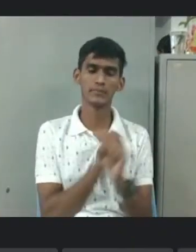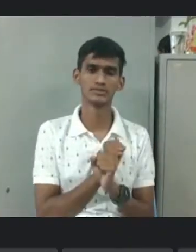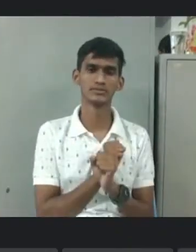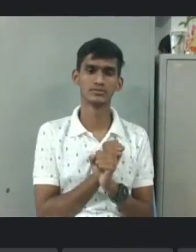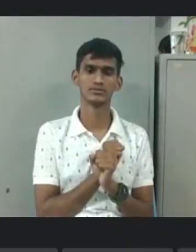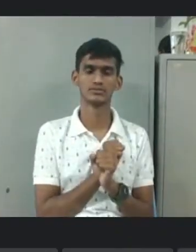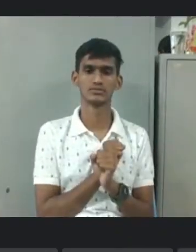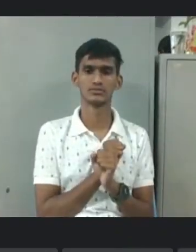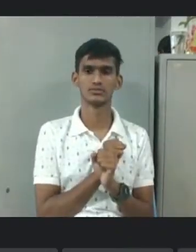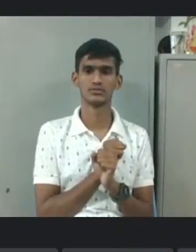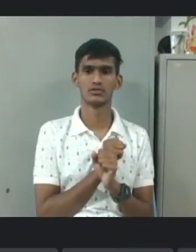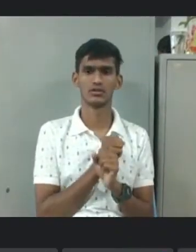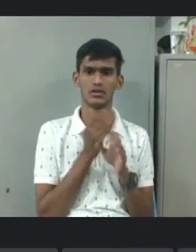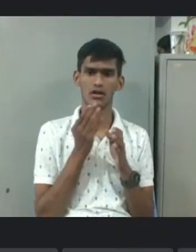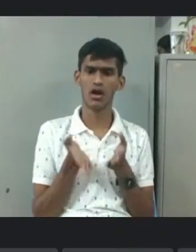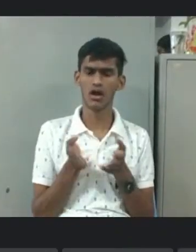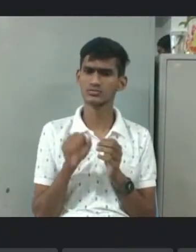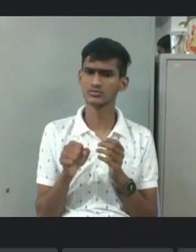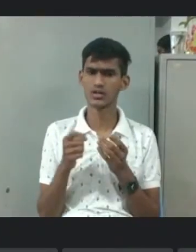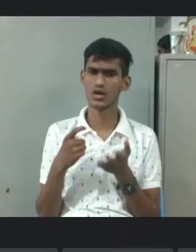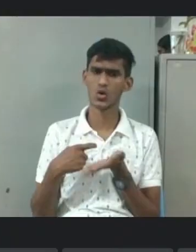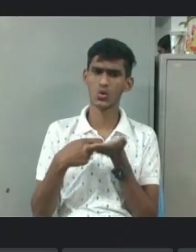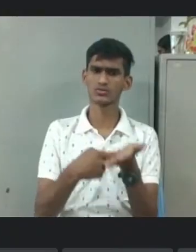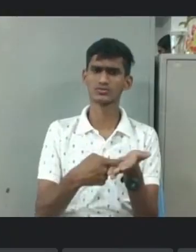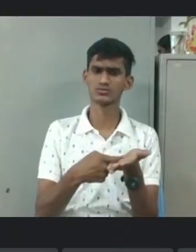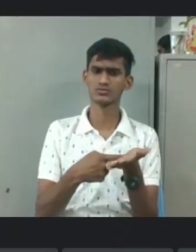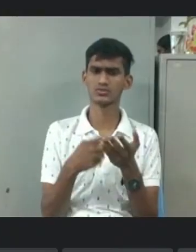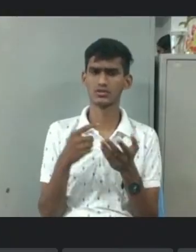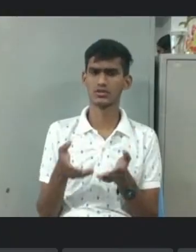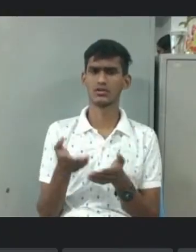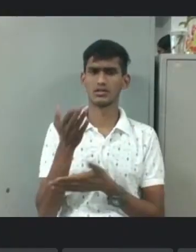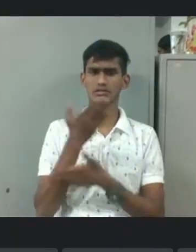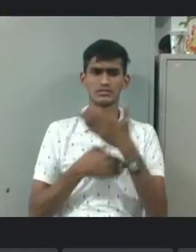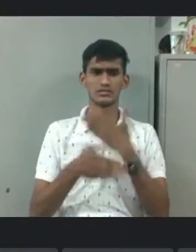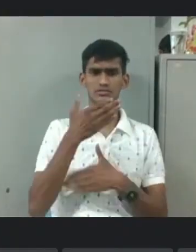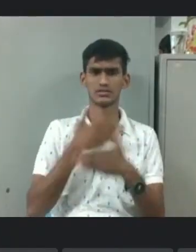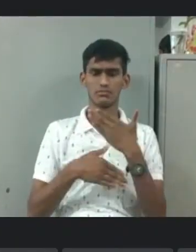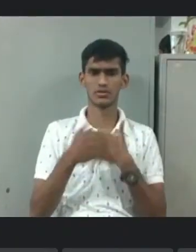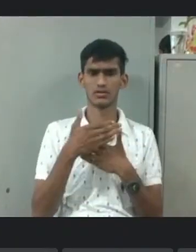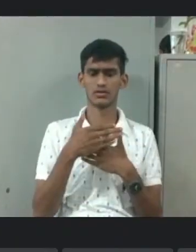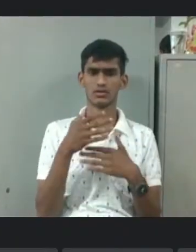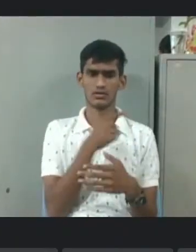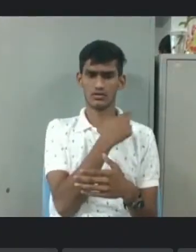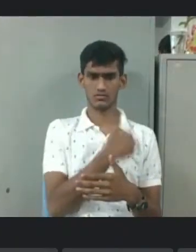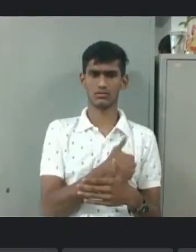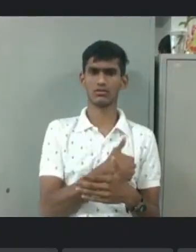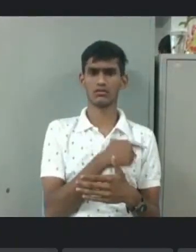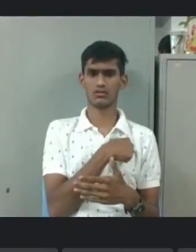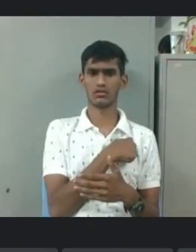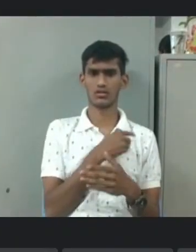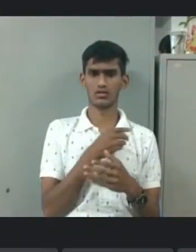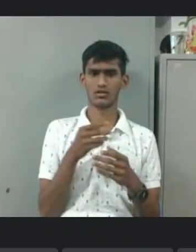അതൊരു റിക്വസ്റ്റ് കൊടുക്കാവുന്നതാണ് എന്ന് എനിക്ക് തോന്നുന്നു. റിക്വസ്റ്റ് ചെയ്യും. എന്റെ ഭിന്നശേഷിയിൽ വ്യത്യാസങ്ങൾ സംഭവിച്ചിട്ടുണ്ട്, എനിക്ക് കൂടുതൽ